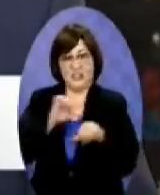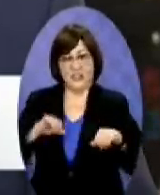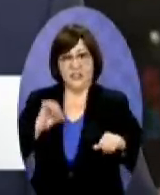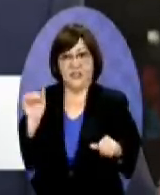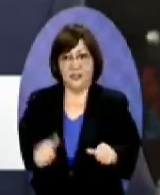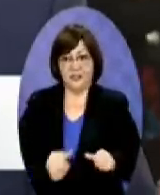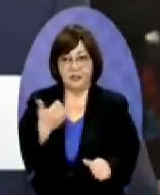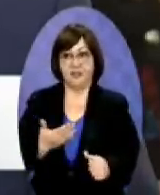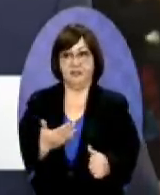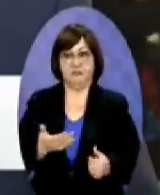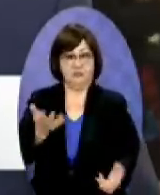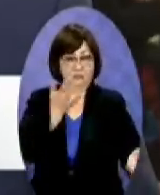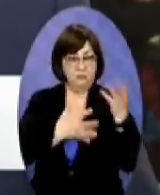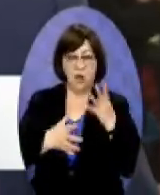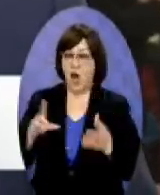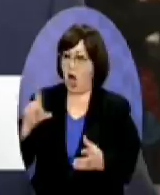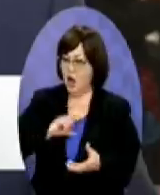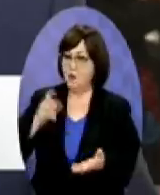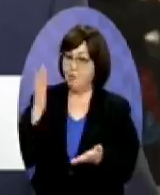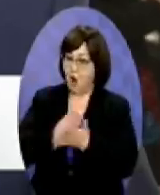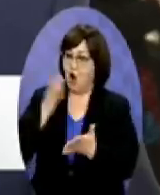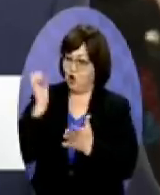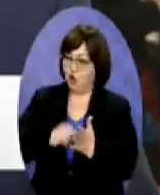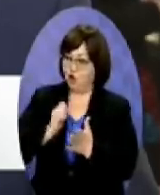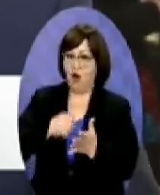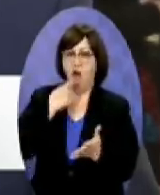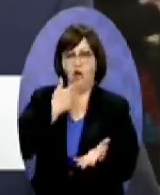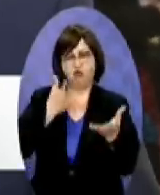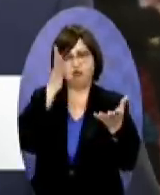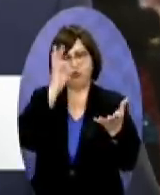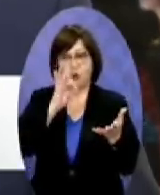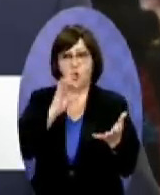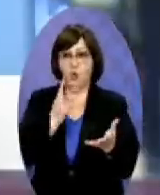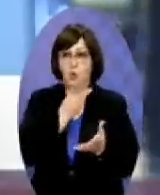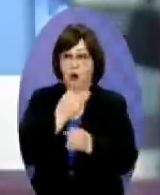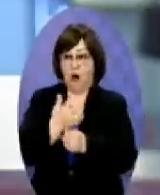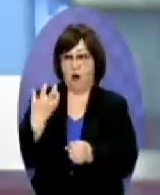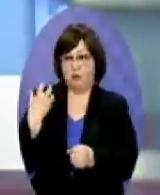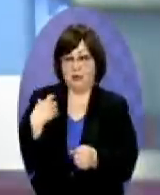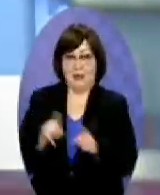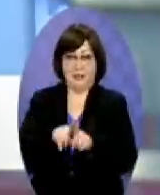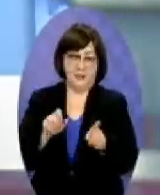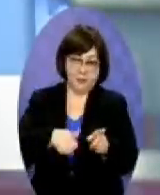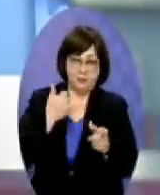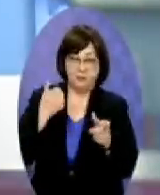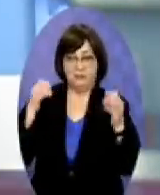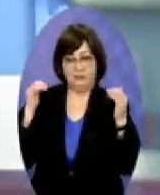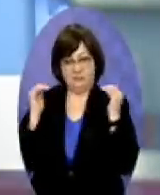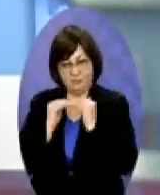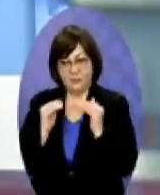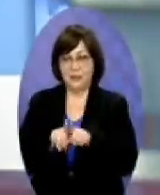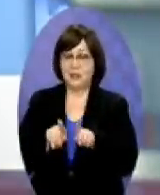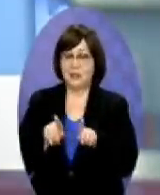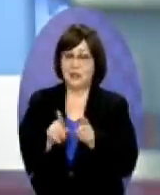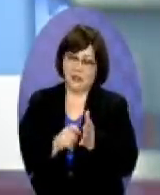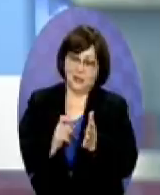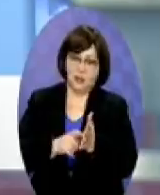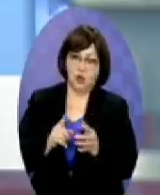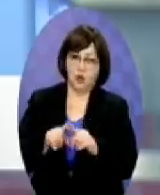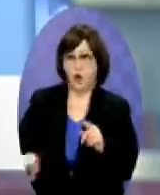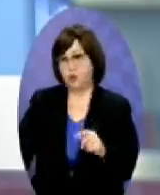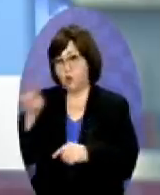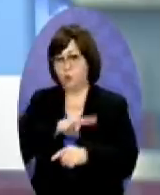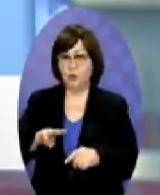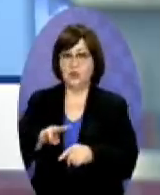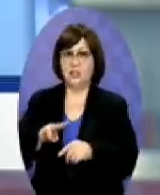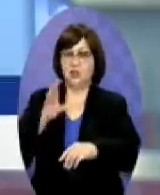эрхээ хөдөлгөхөөс гадна үүргээ биелүүлэх тал дээр бас сайн санаачтай ажиллах хэрэгтэй гэж ингэж харж байгаа. Одоо орон нутгийн төвлөрөлөх нэг сургууль